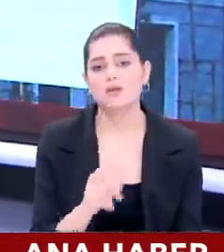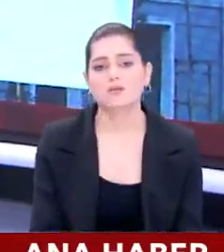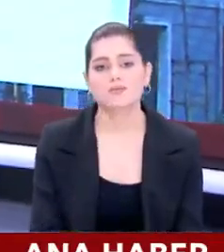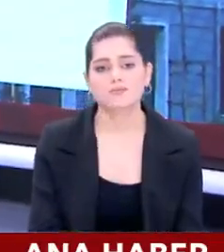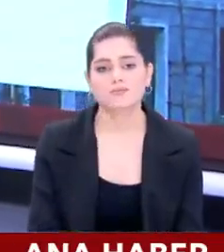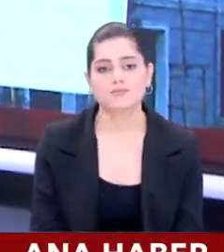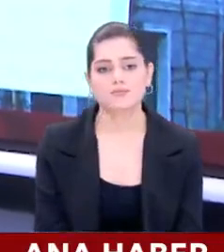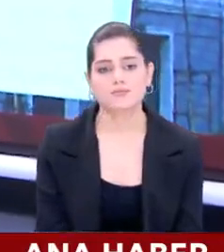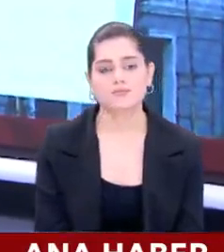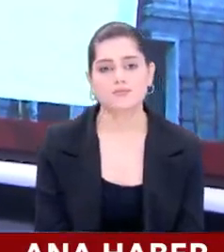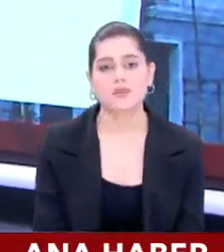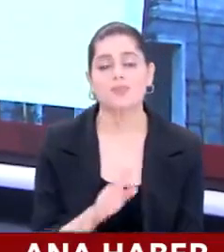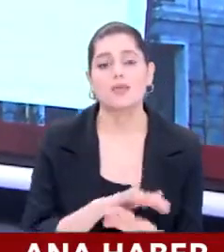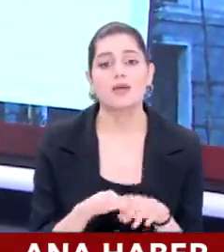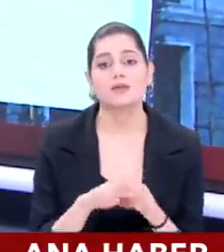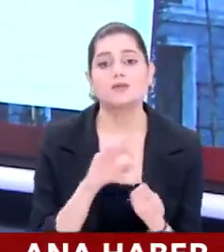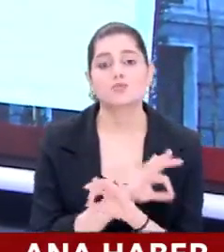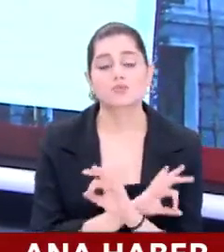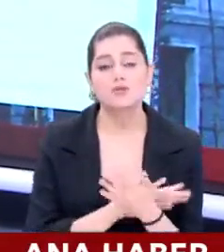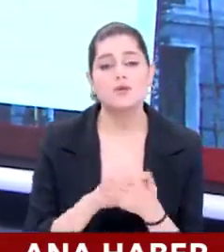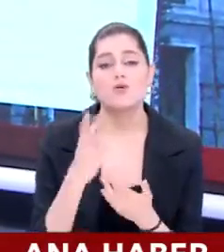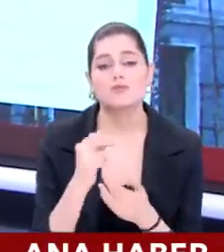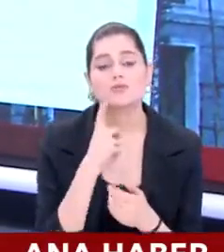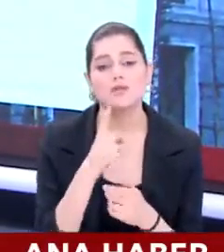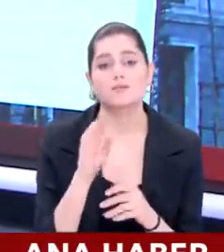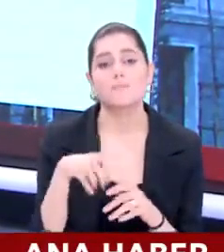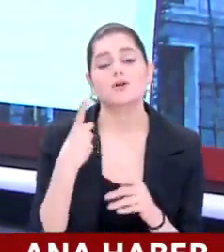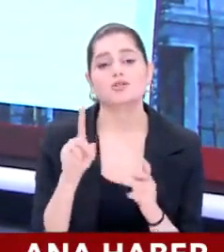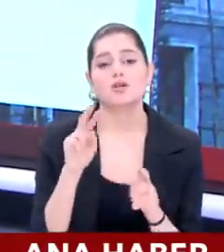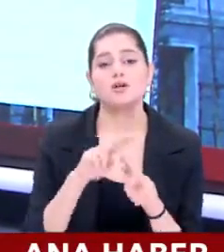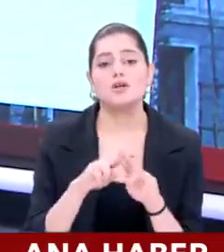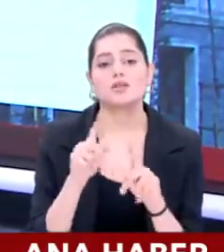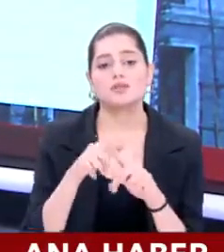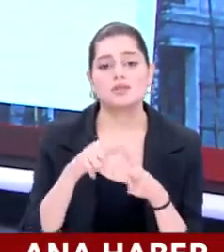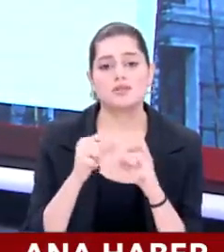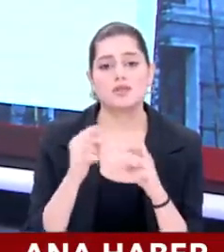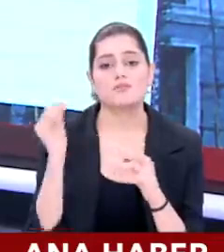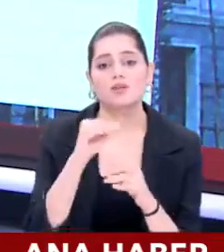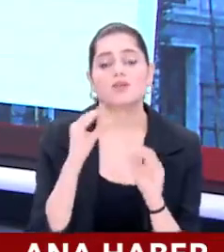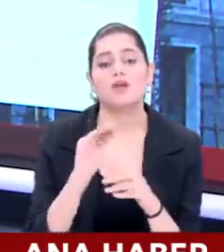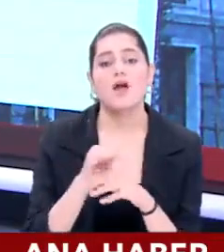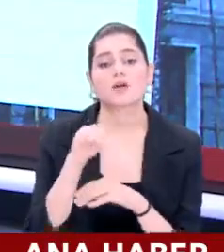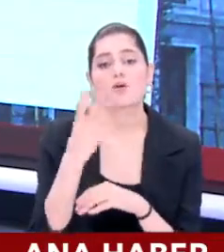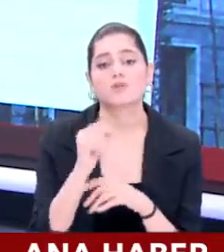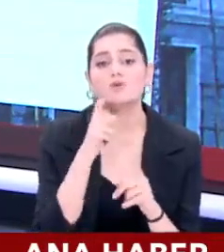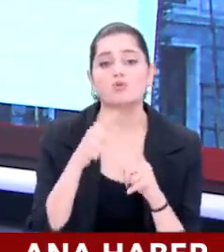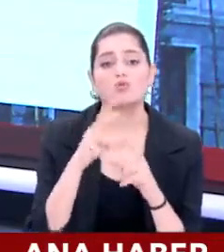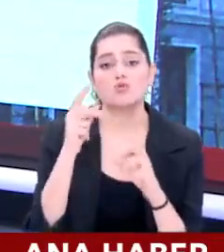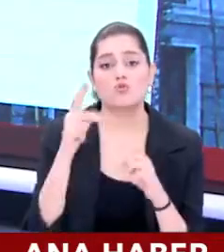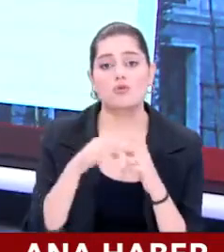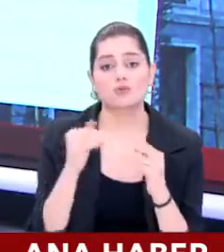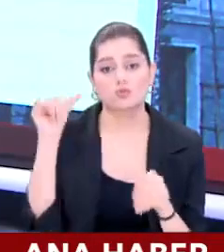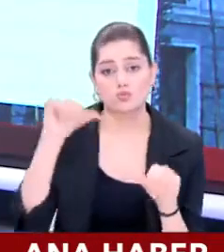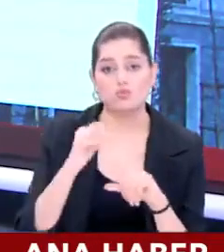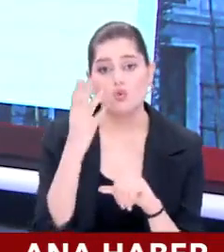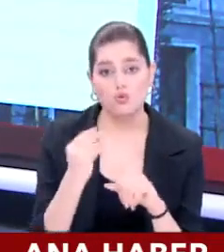Dolayısıyla bunun iyice bir elden geçirilmesi gerekiyor bazı tedbirlerin de hayata geçirilmesi gerekiyor zaten döviz düştüğü zaman kurda bir